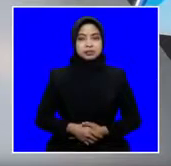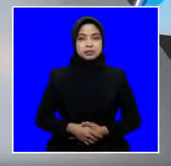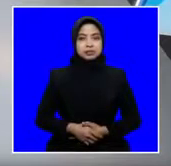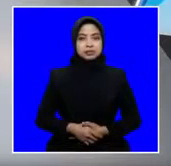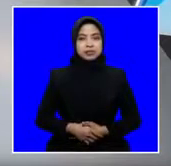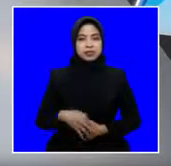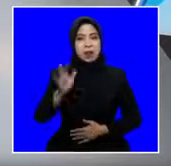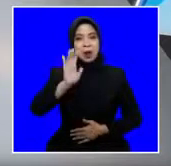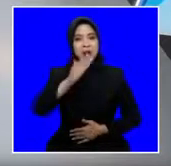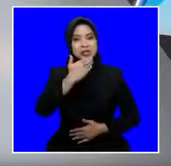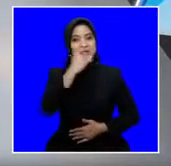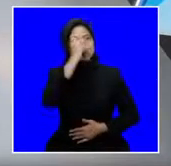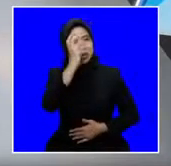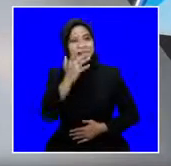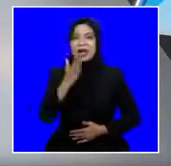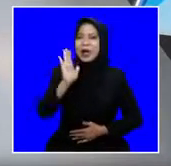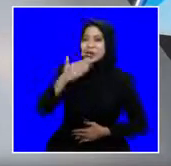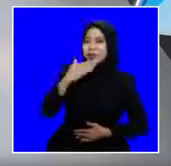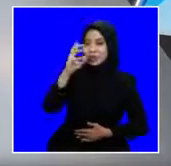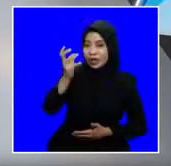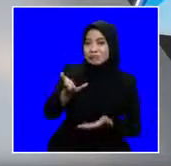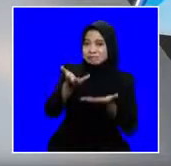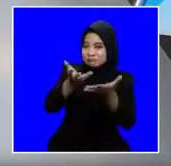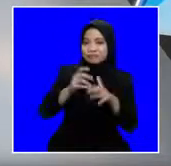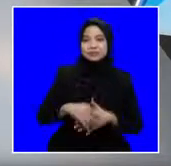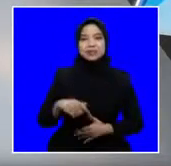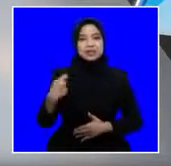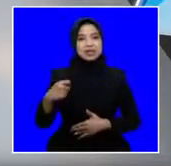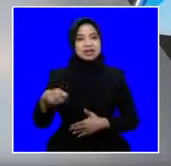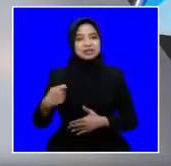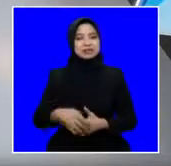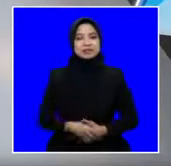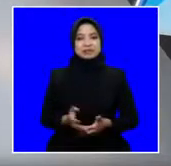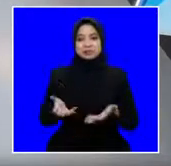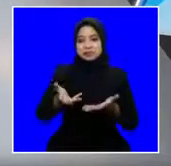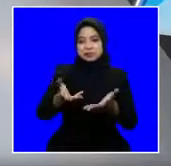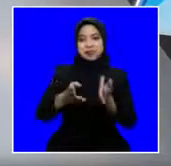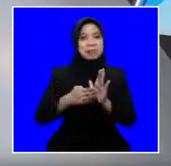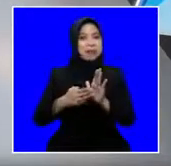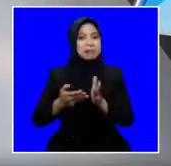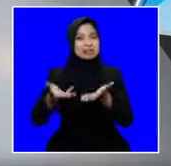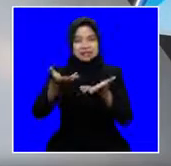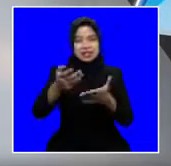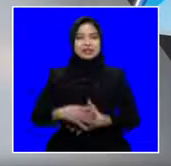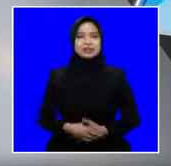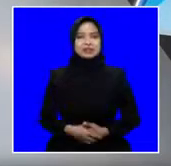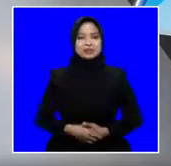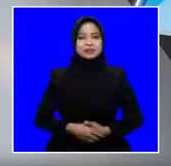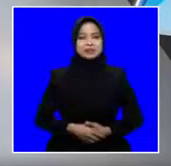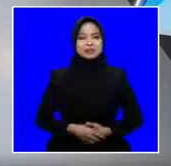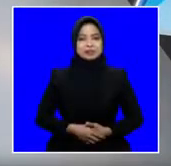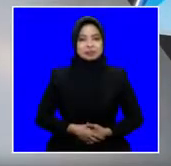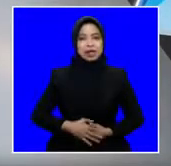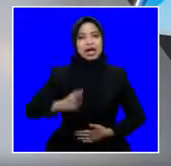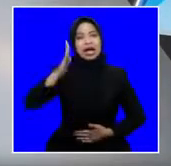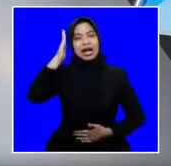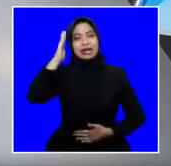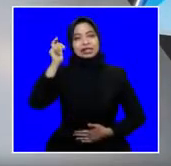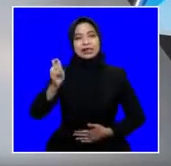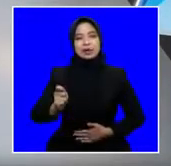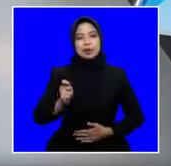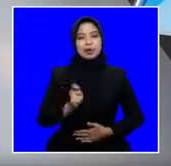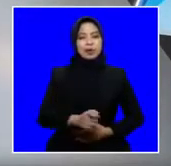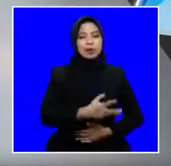Halo, selamat Halo. Sore. Selamat sore. Silakan Mas Menteri. Terima kasih, terima kasih. Assalamualaikum